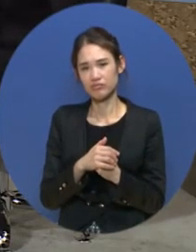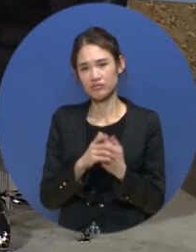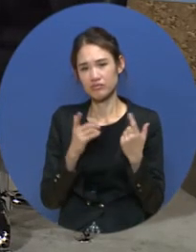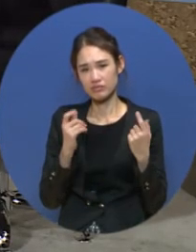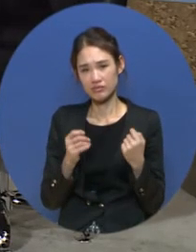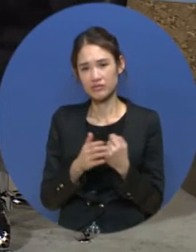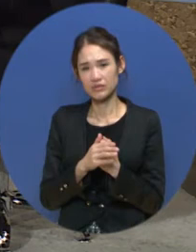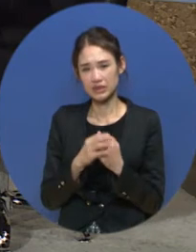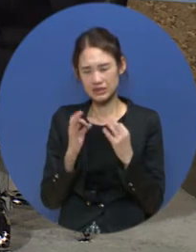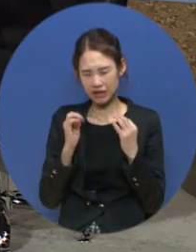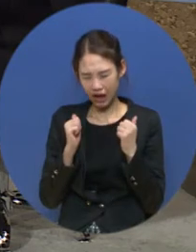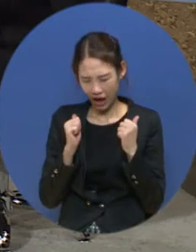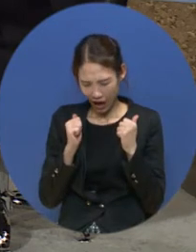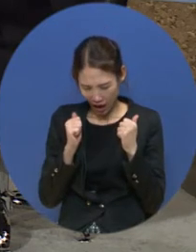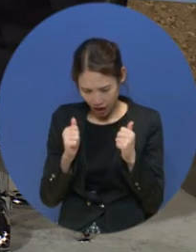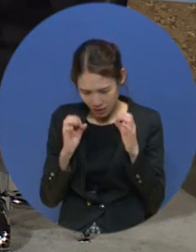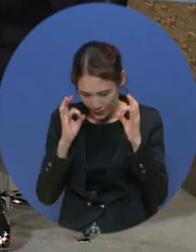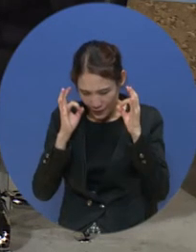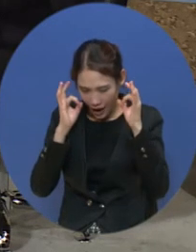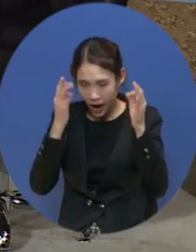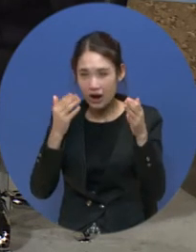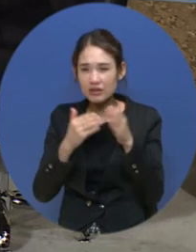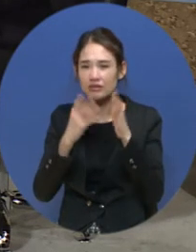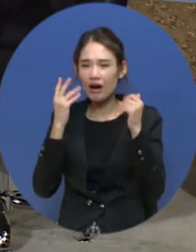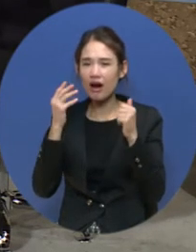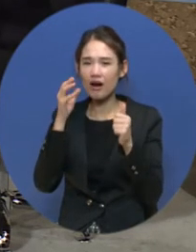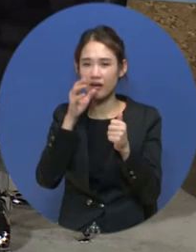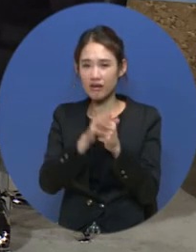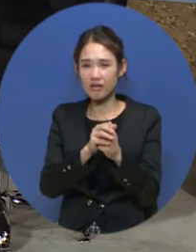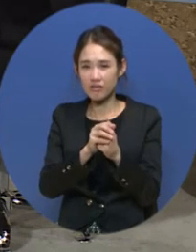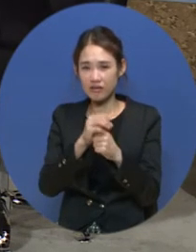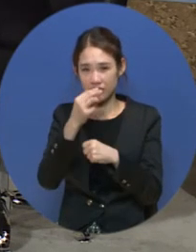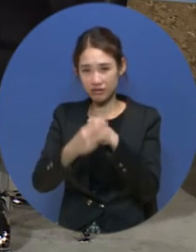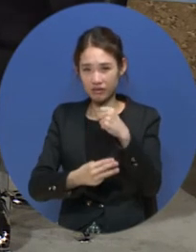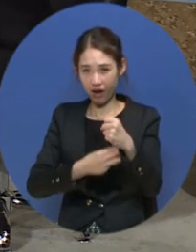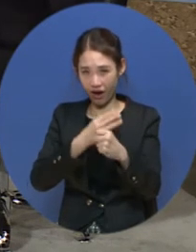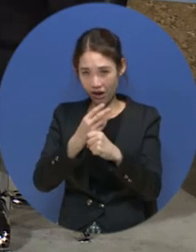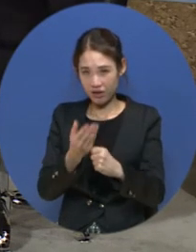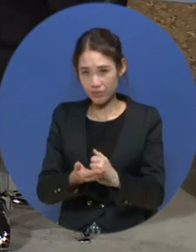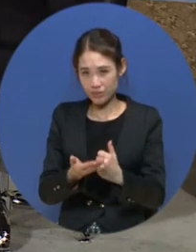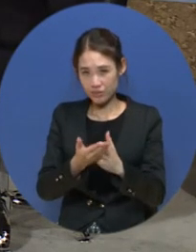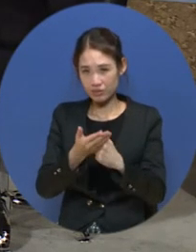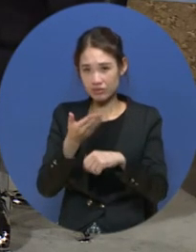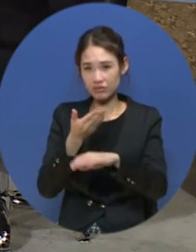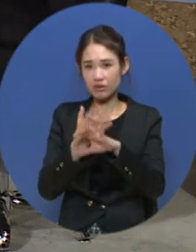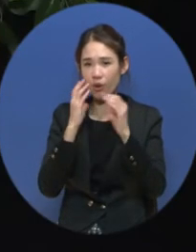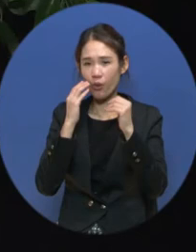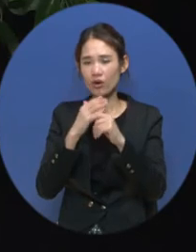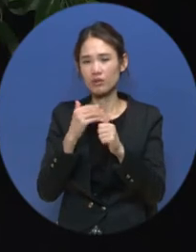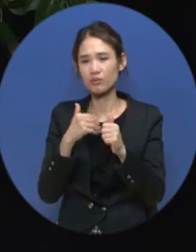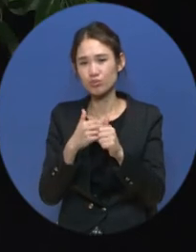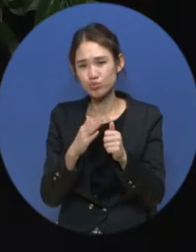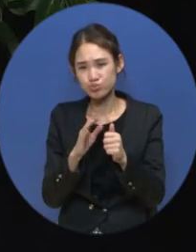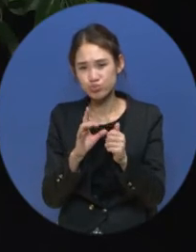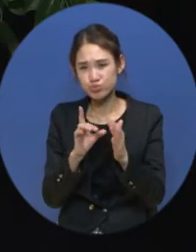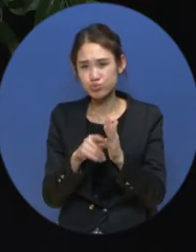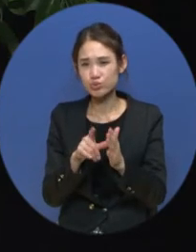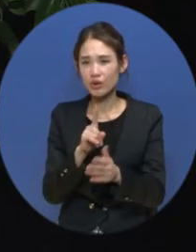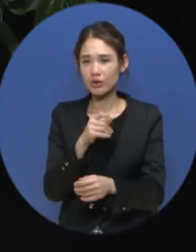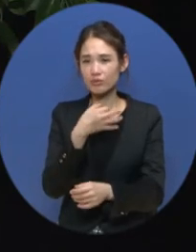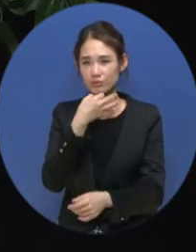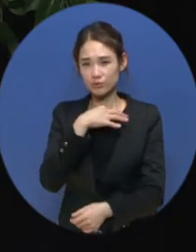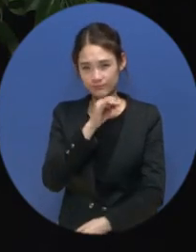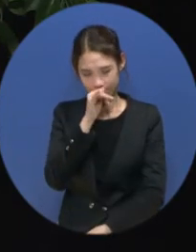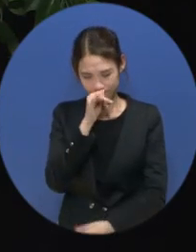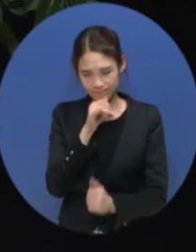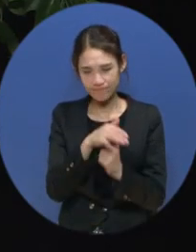그렇게 최선을 다해서 아이들을 어느 정도 하면 우리에서 한 3년 정도 키우면 이렇게 다른 어린이집을 갈 때 그런 게 굉장히 보람이